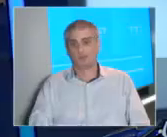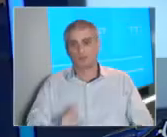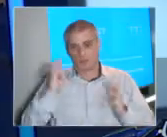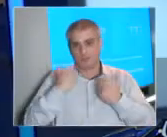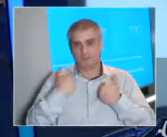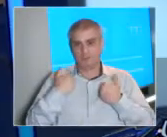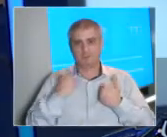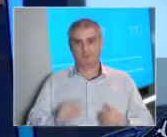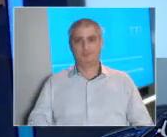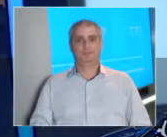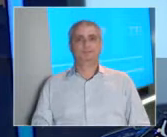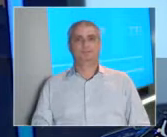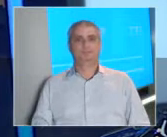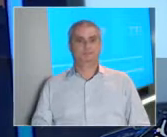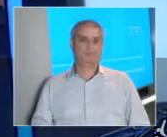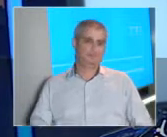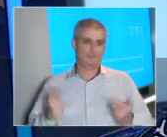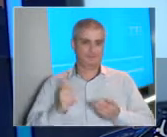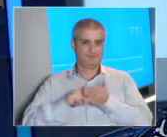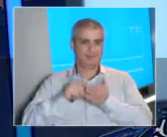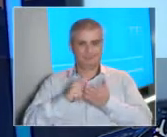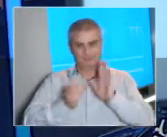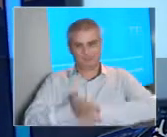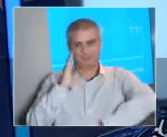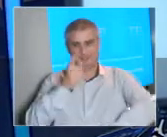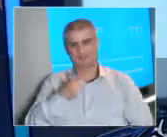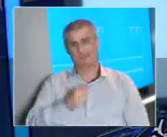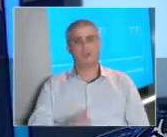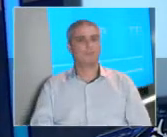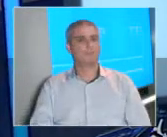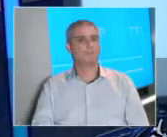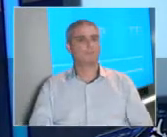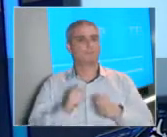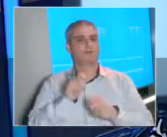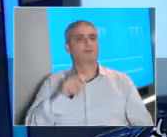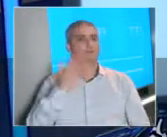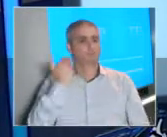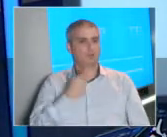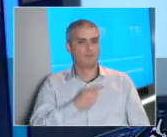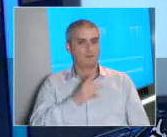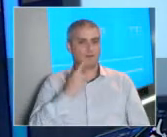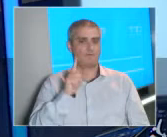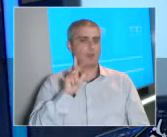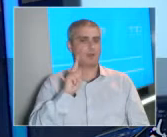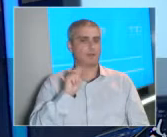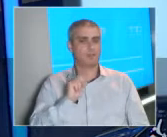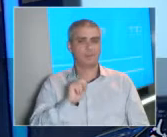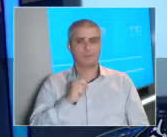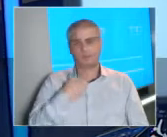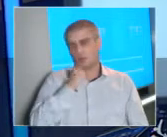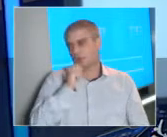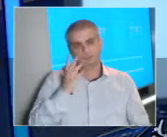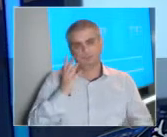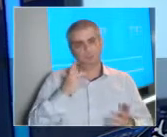תלחיץ אותי, אתה יודע, במציאות. תחפש את הלשכה כשתצא מהאולפן. חבר הכנסת לשעבר פולקמן, אתה יודע, אנחנו לא רוצים